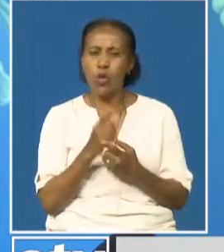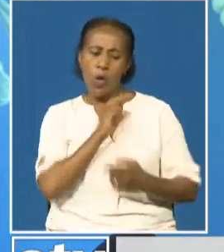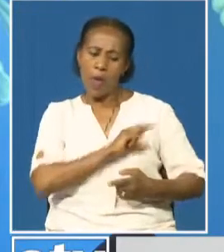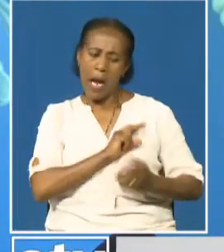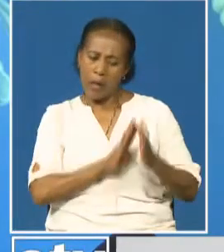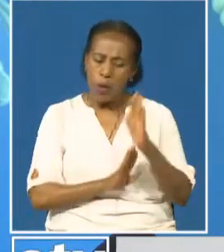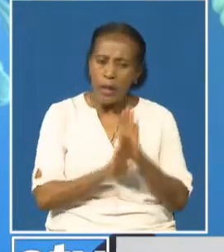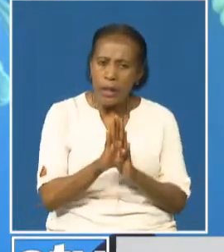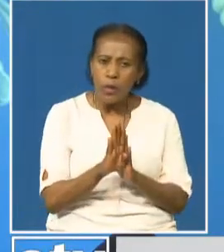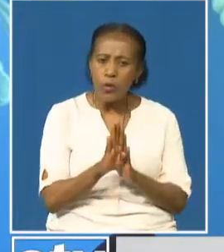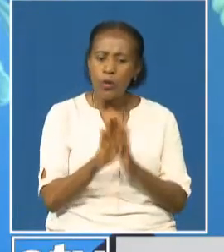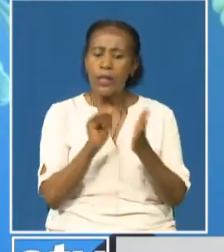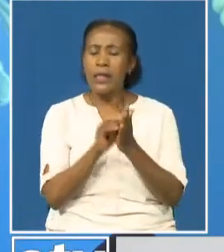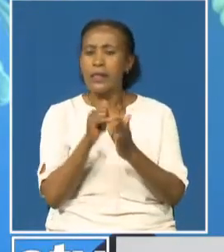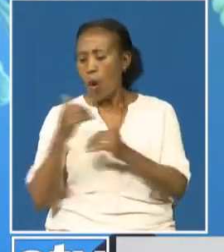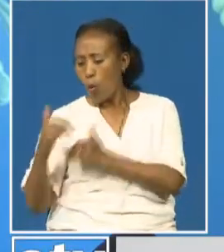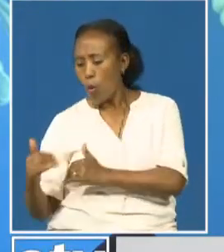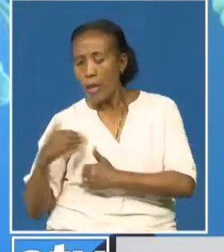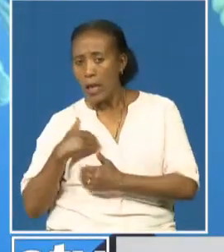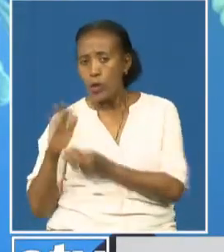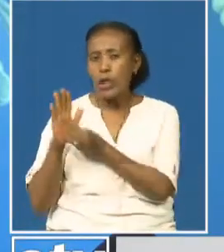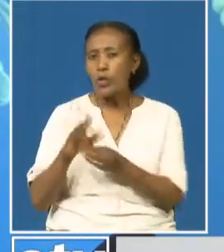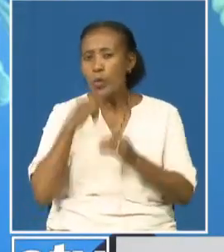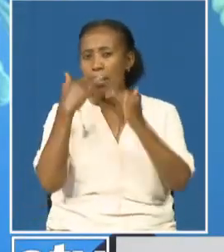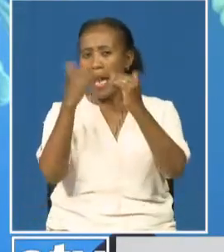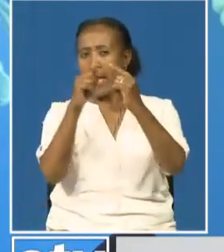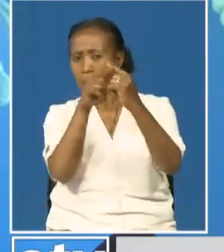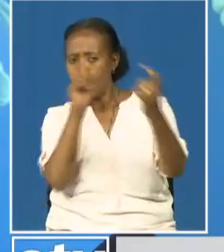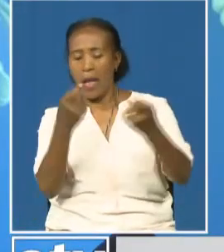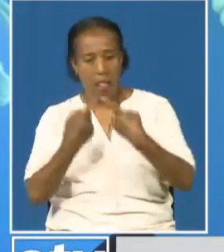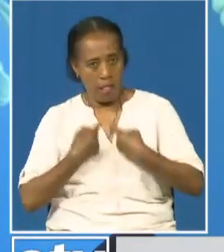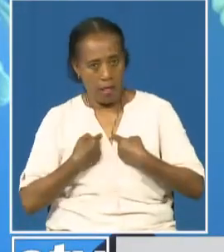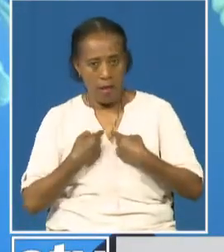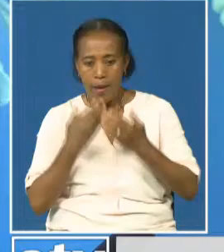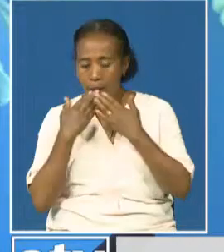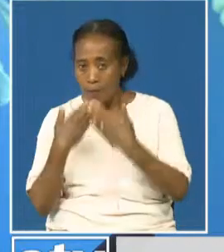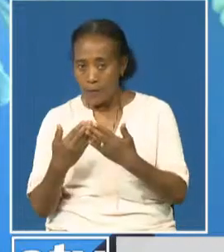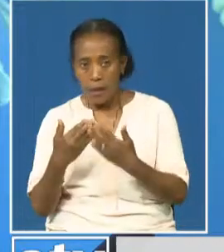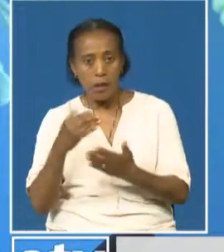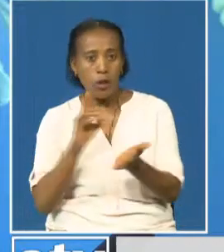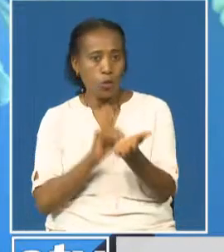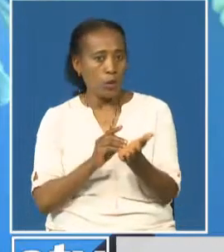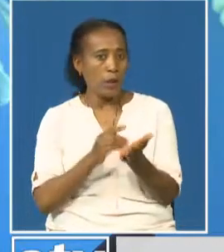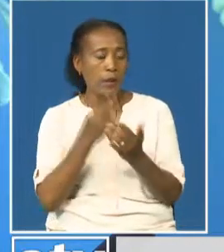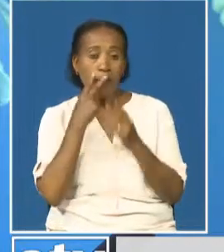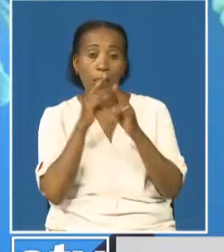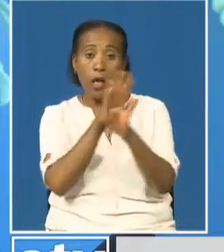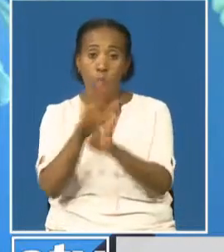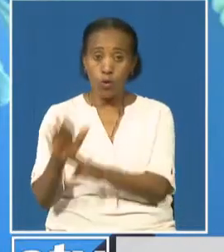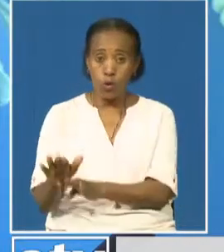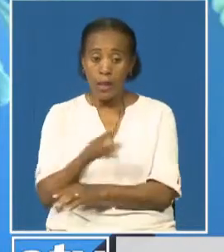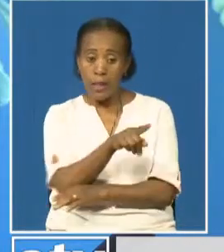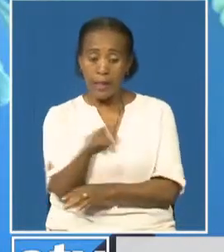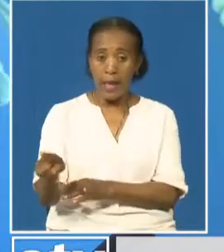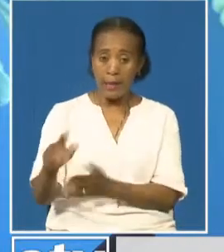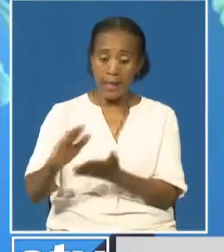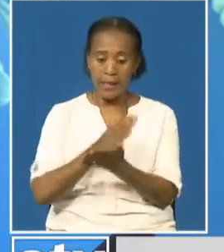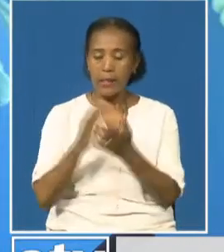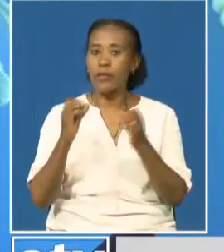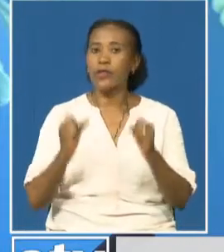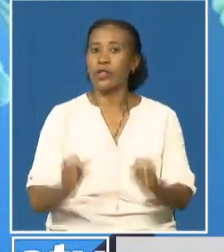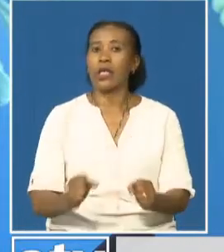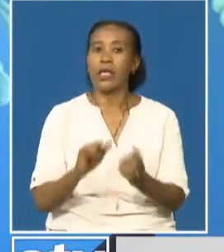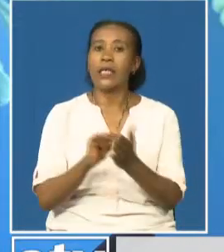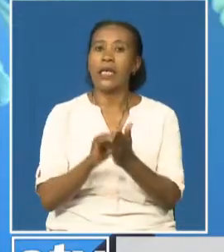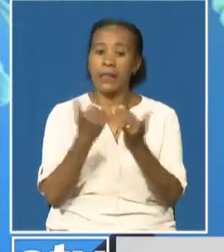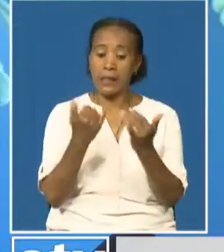ባህሪያዊ እድገቶቹና ከዛ ከጎን ያሉት ደግሞ ተጽኖች ምን ያህል እንደሚቃረኑ ነግረውናል። እናመሰግናለን ዶክተር። ተመልካቾቻችን እናንተም ለተሳተፉ ትችላላችሁ።